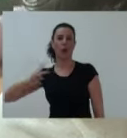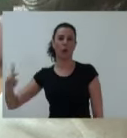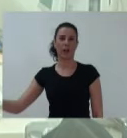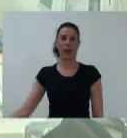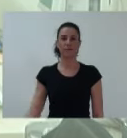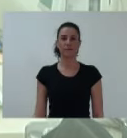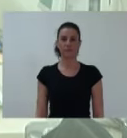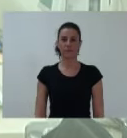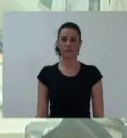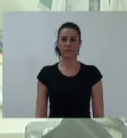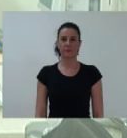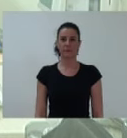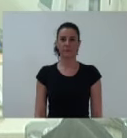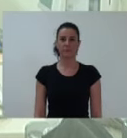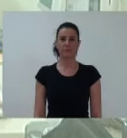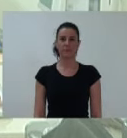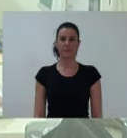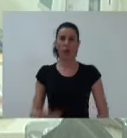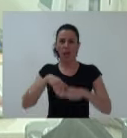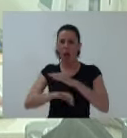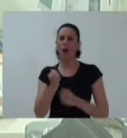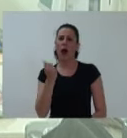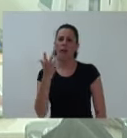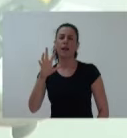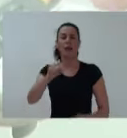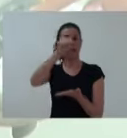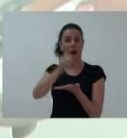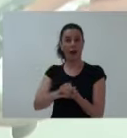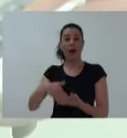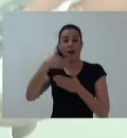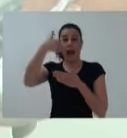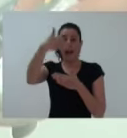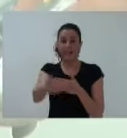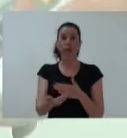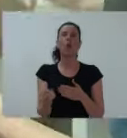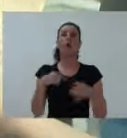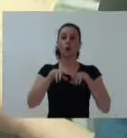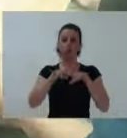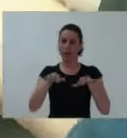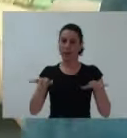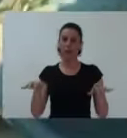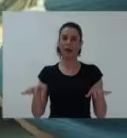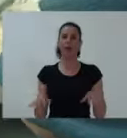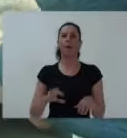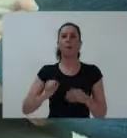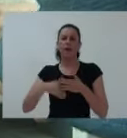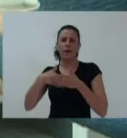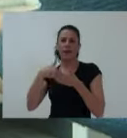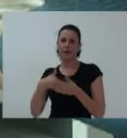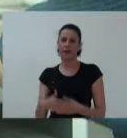متنوعة ويحوي عدداً من الطابعات الحديثة والكمبيوترات